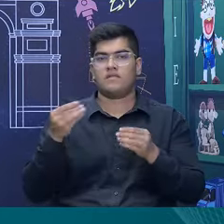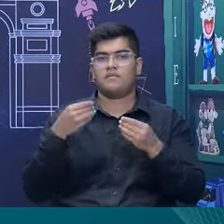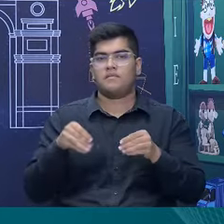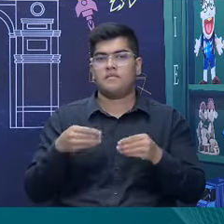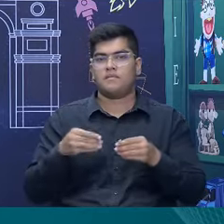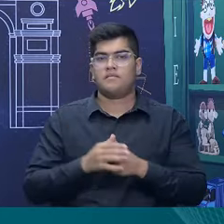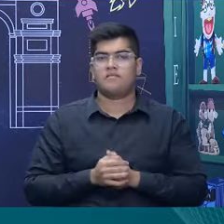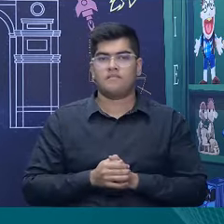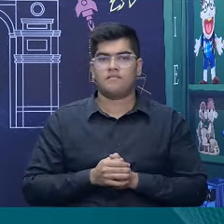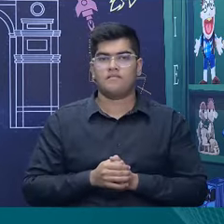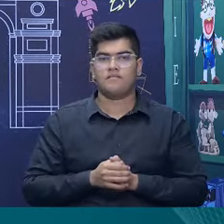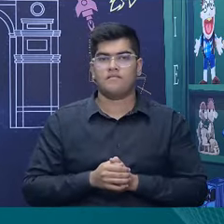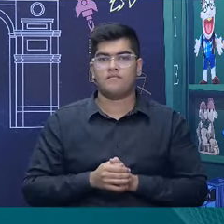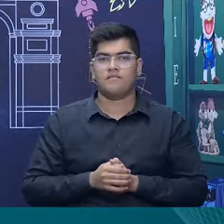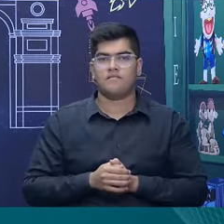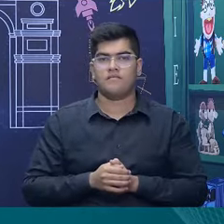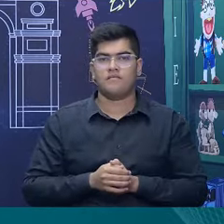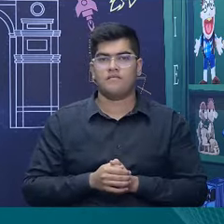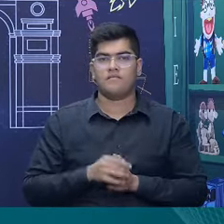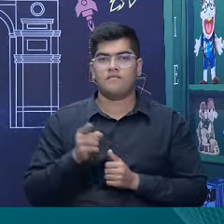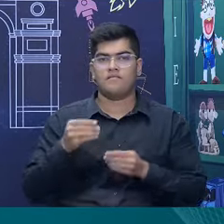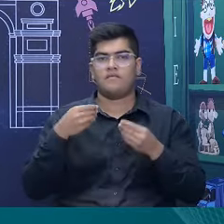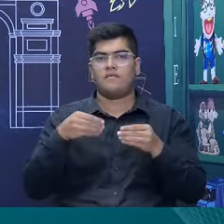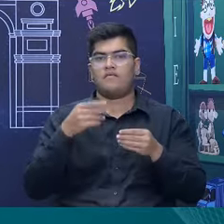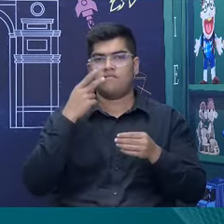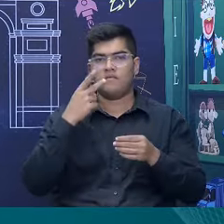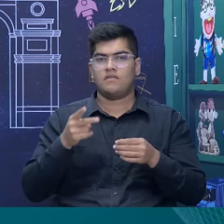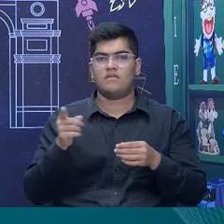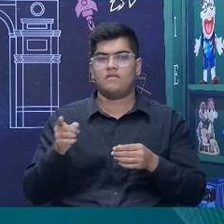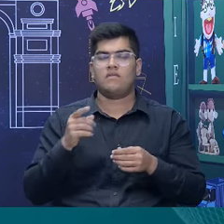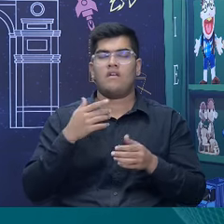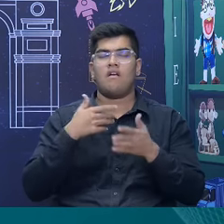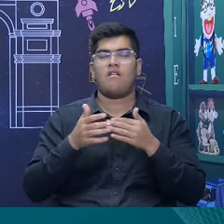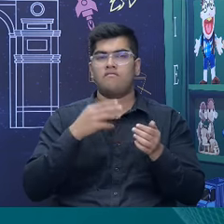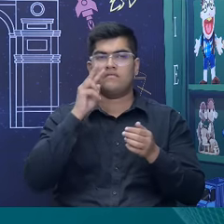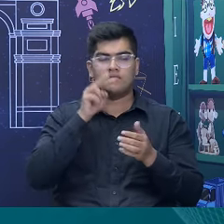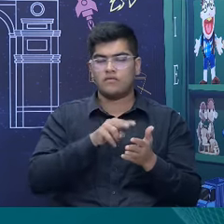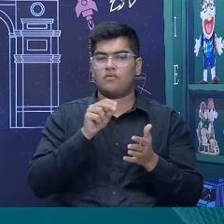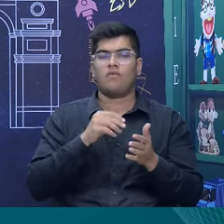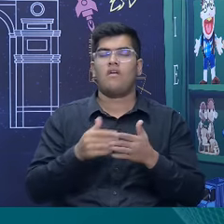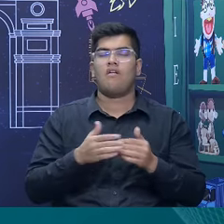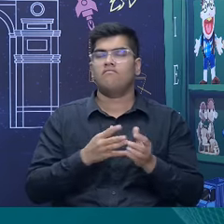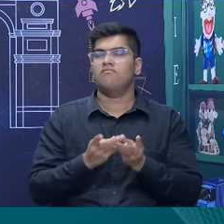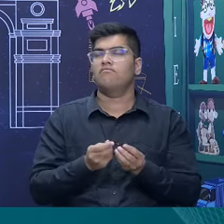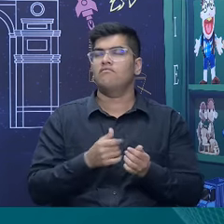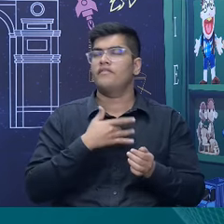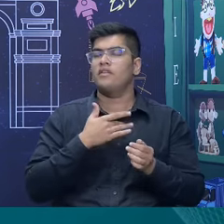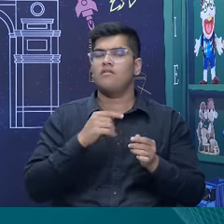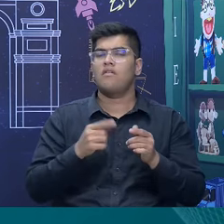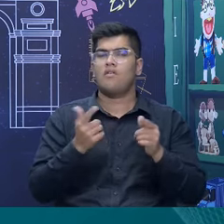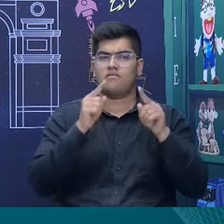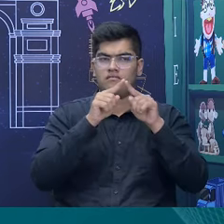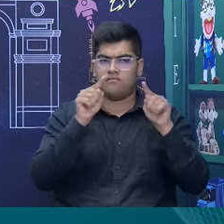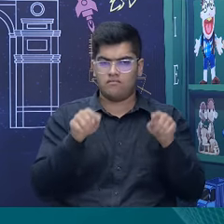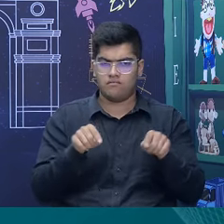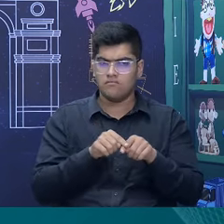मैं सिजन मैम को भी दूंगी वो अपने हाथ में फील करके बताएंगे कि कैसी लग रही आंख बंद करके फील करके बताएंगे मैम जी कि कैसी है